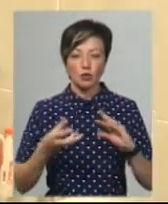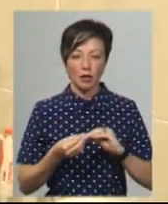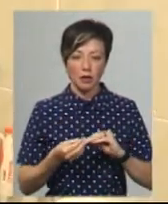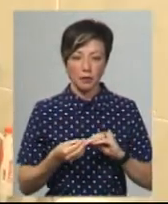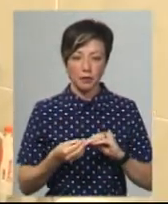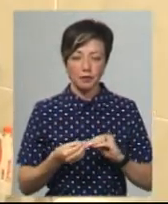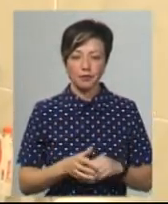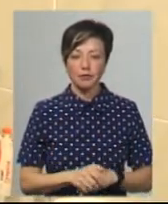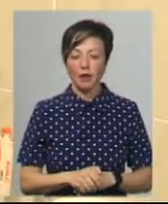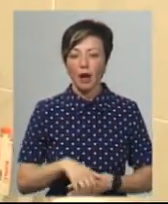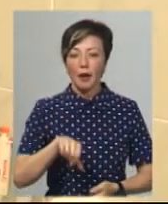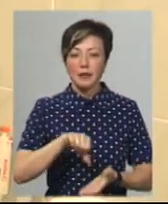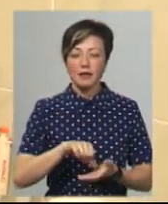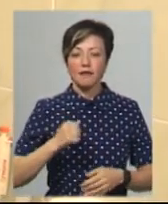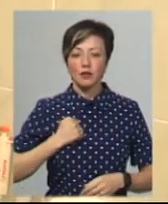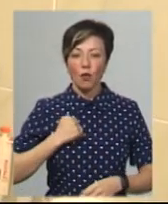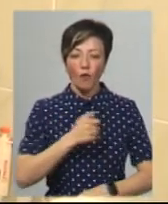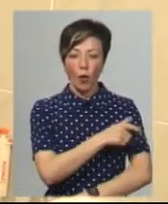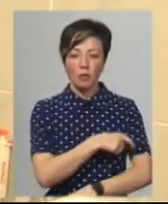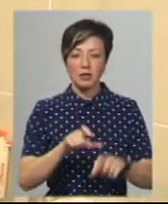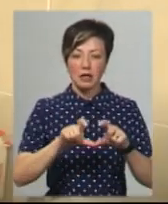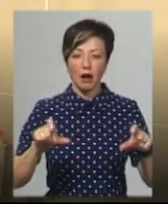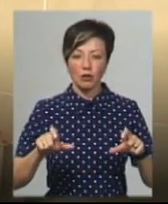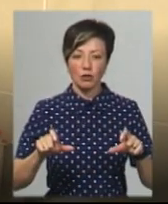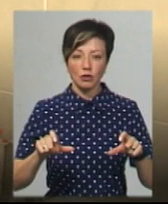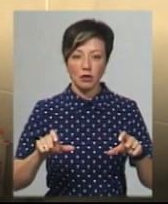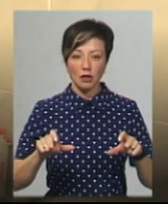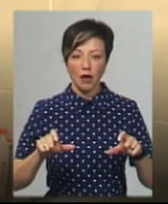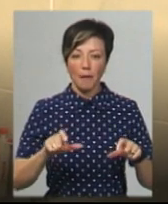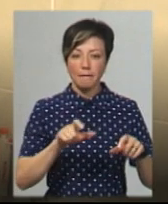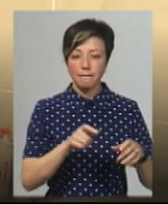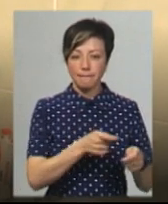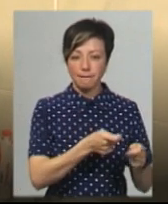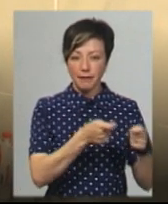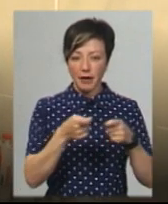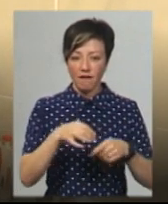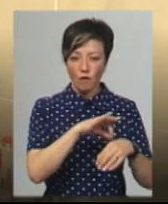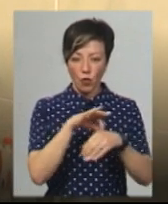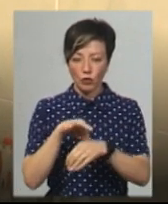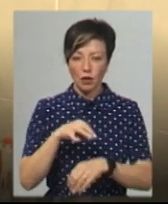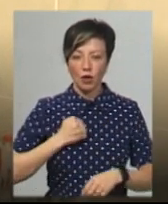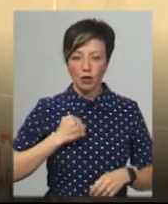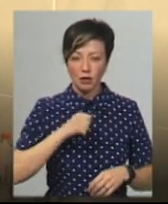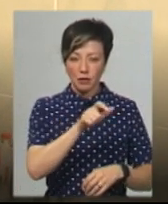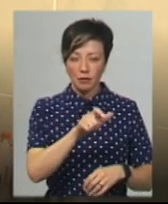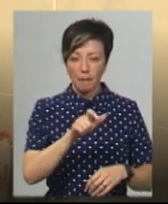тестування. Представники військового комісаріату нам привозять призовників, які сьогодні мають йти в